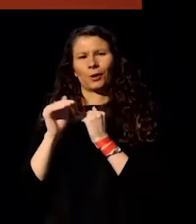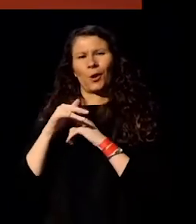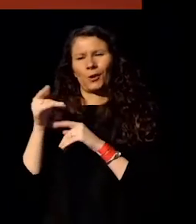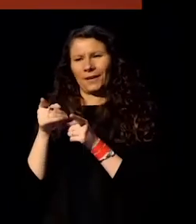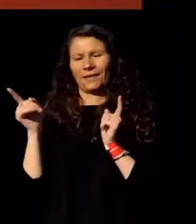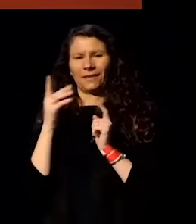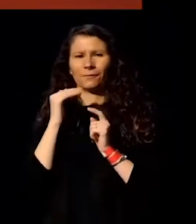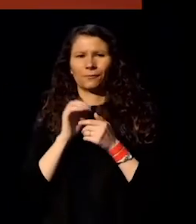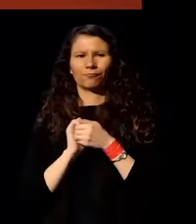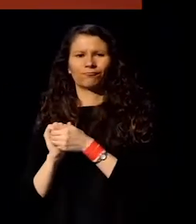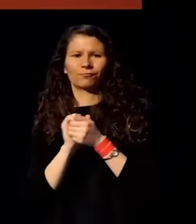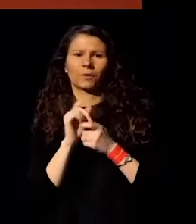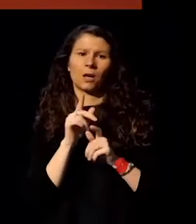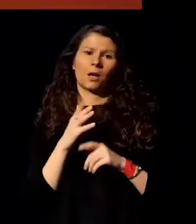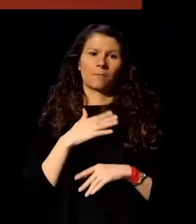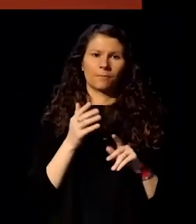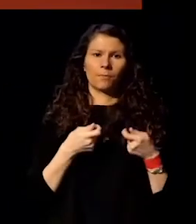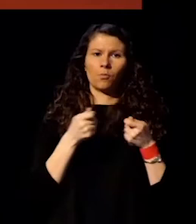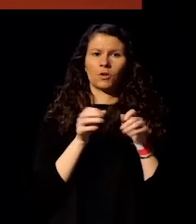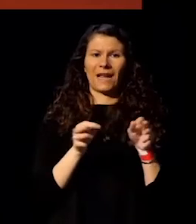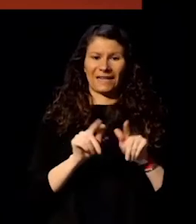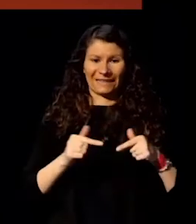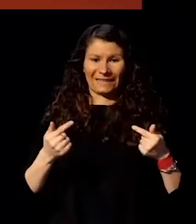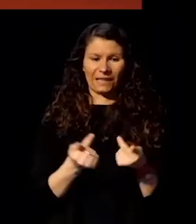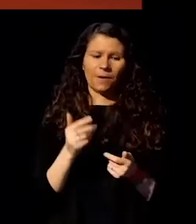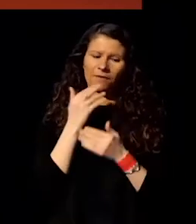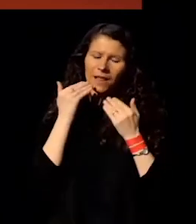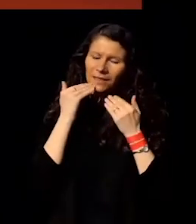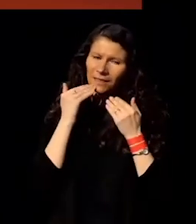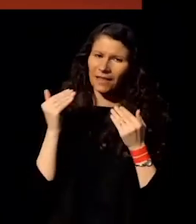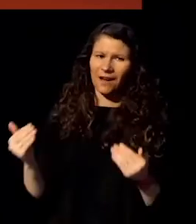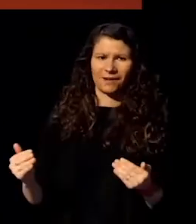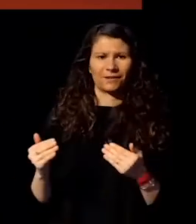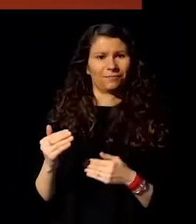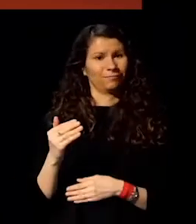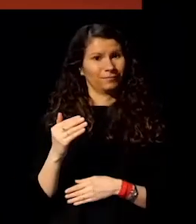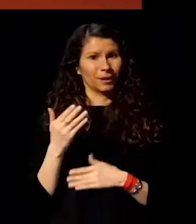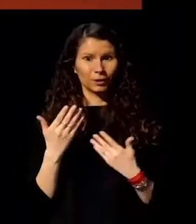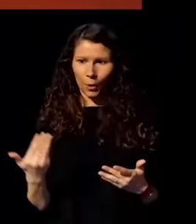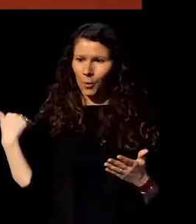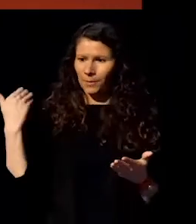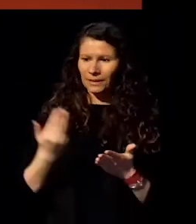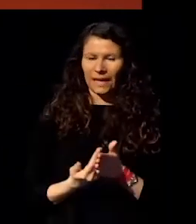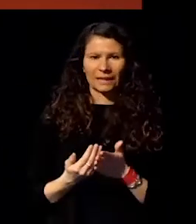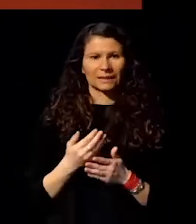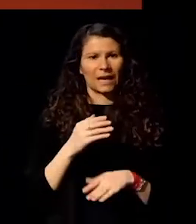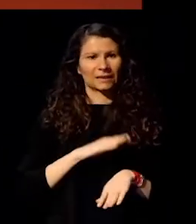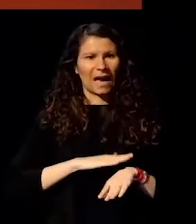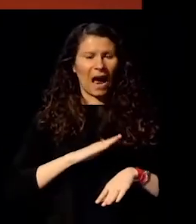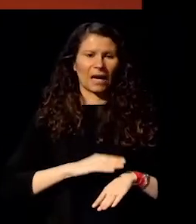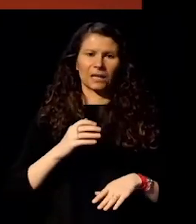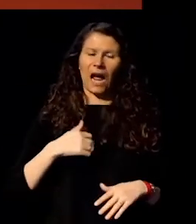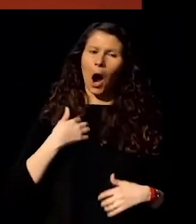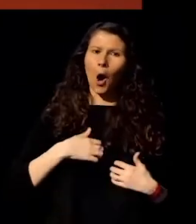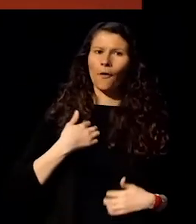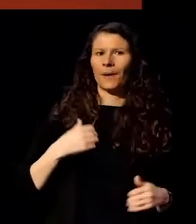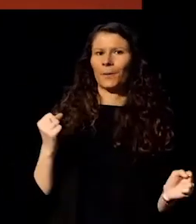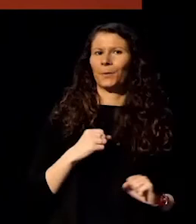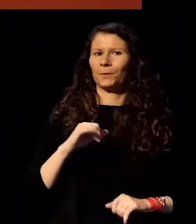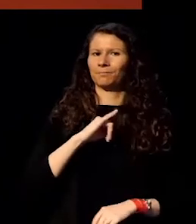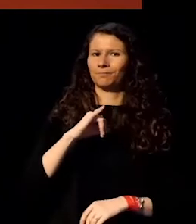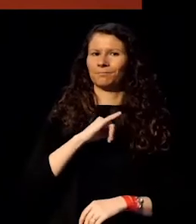Genossen sowie meinem Team im Bundestag dafür danken, dass ihr mir diese aufregende Zeit ermöglicht habt. Ich wünsche